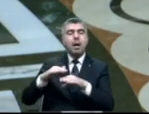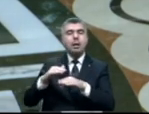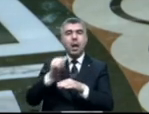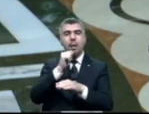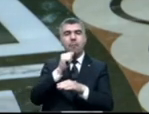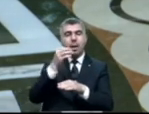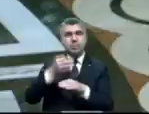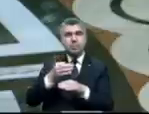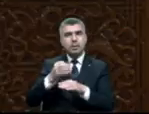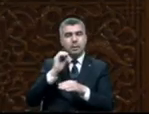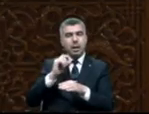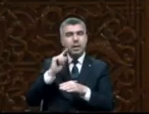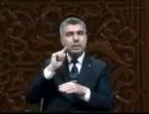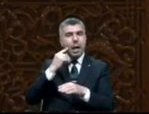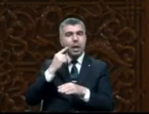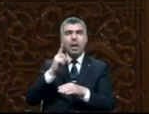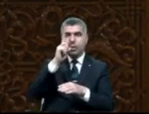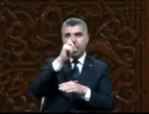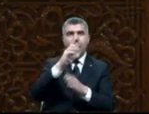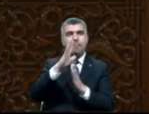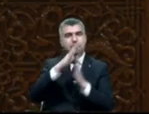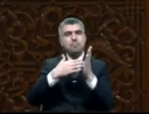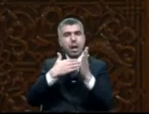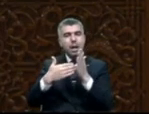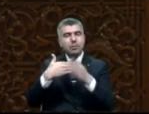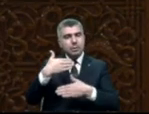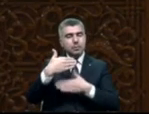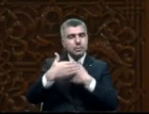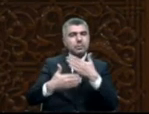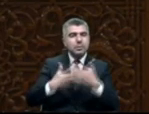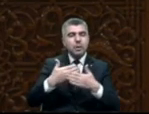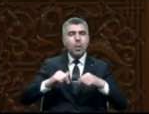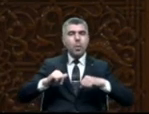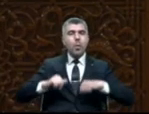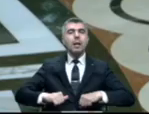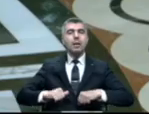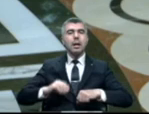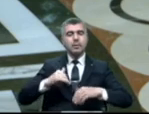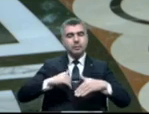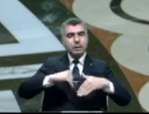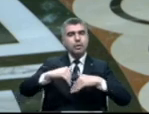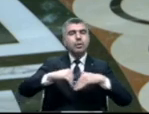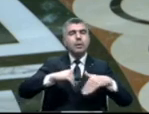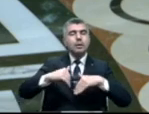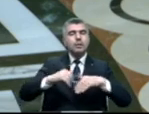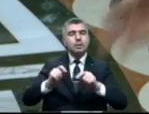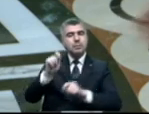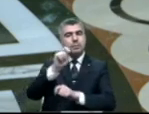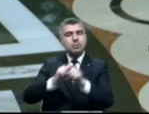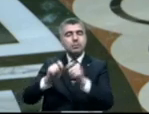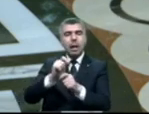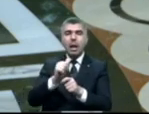من بعد شفتوا كرحنا في الداخلة وكاين برامج أخرى اللي كتقوم بها وزارة ديال التجهيز واللي غيكون فيها الماء الصالح